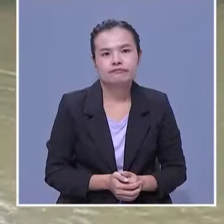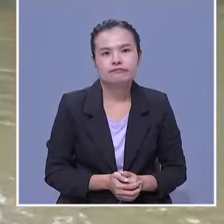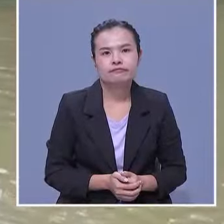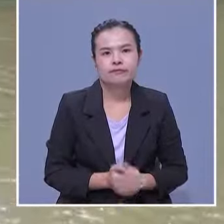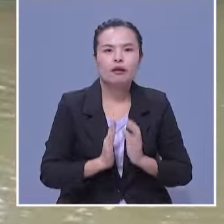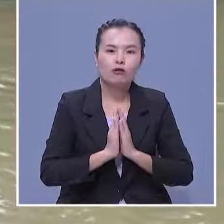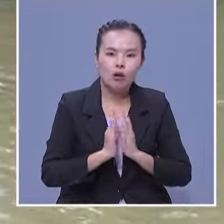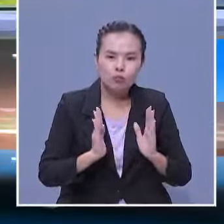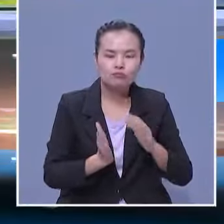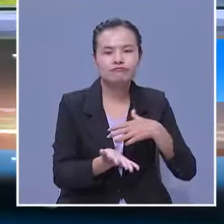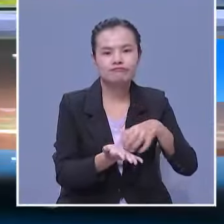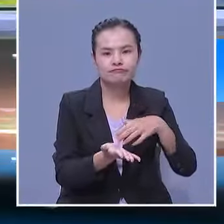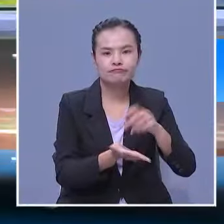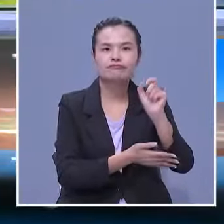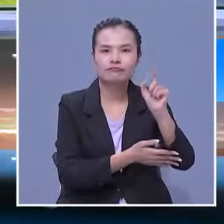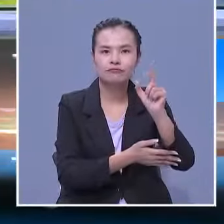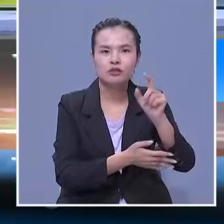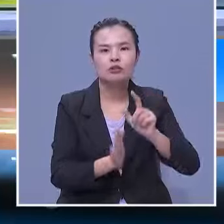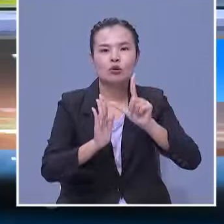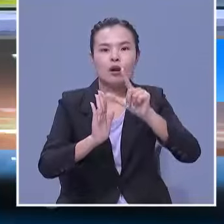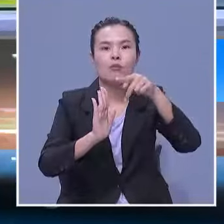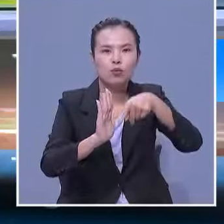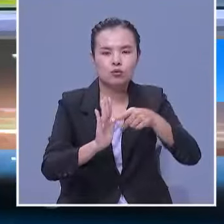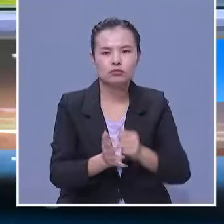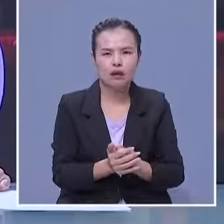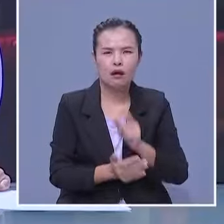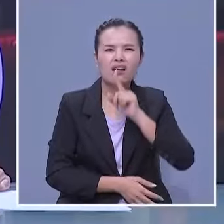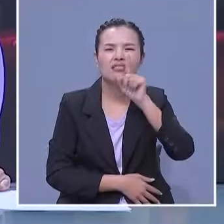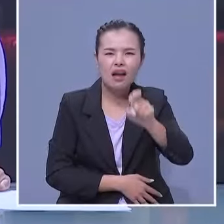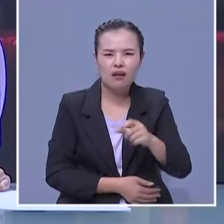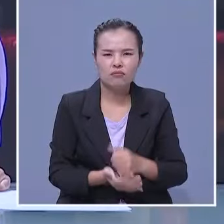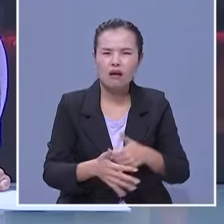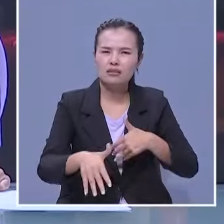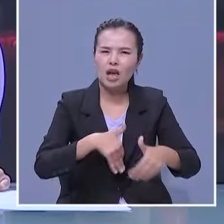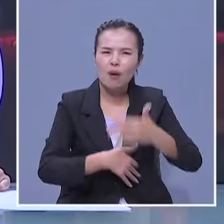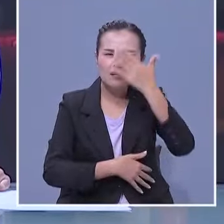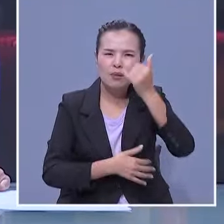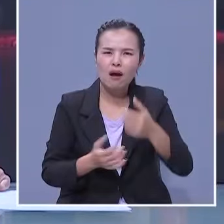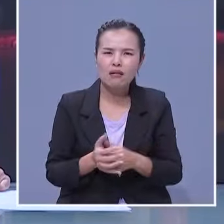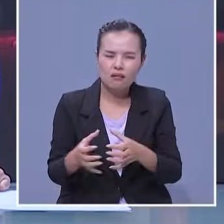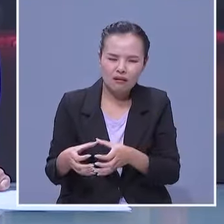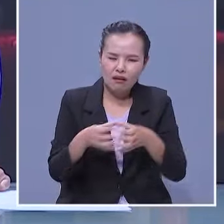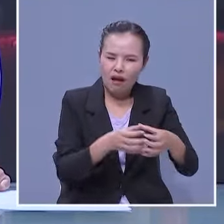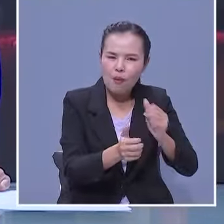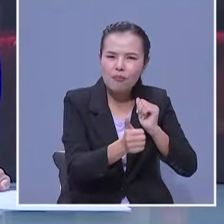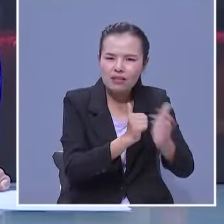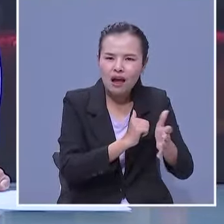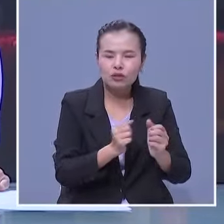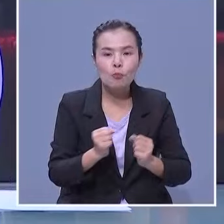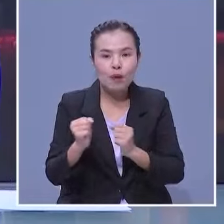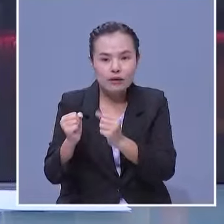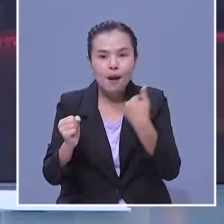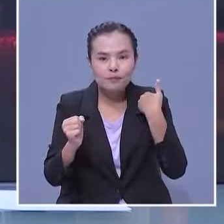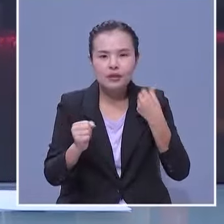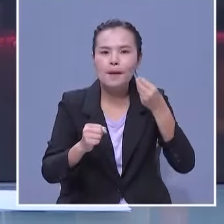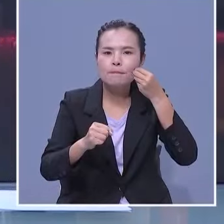ขอบคุณคุณอัทไทยพันธ์นะคะรายงานสดมาจากจังหวัดลำพูนก็คือคำถามว่าทำไมชาวบ้านเขาอพยพไม่ทันจริงๆพยายามอพยพแล้วบางส่วนเนี่ยเป็